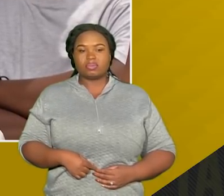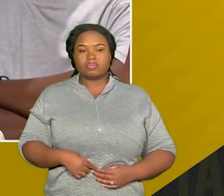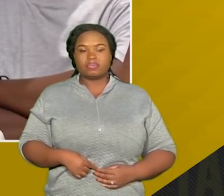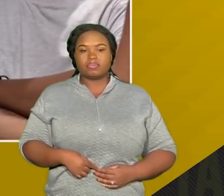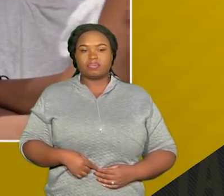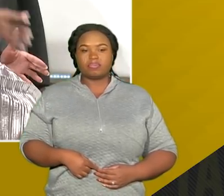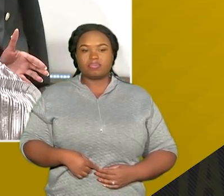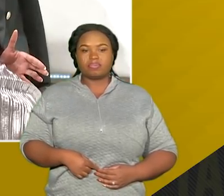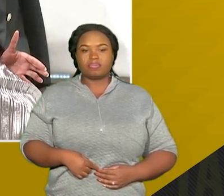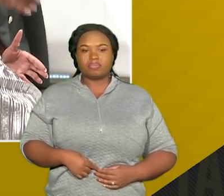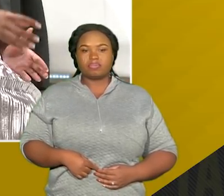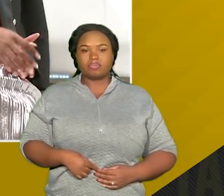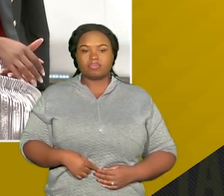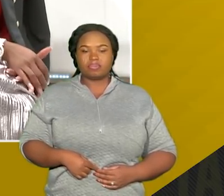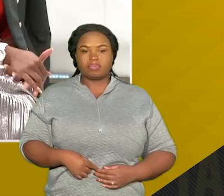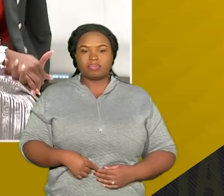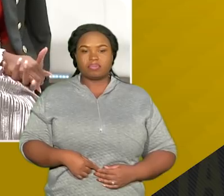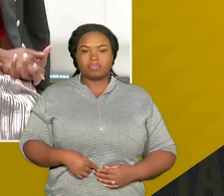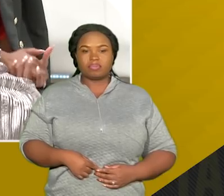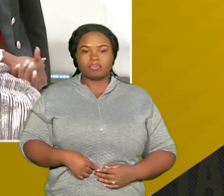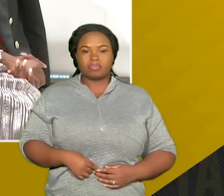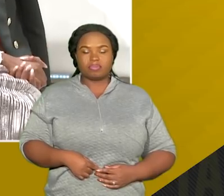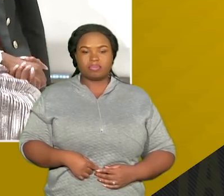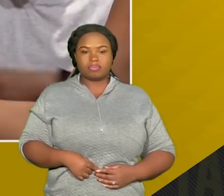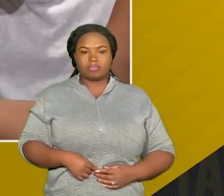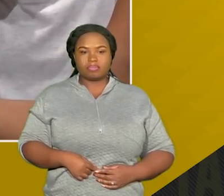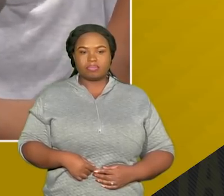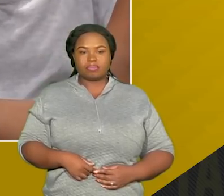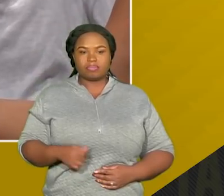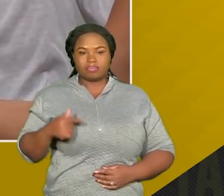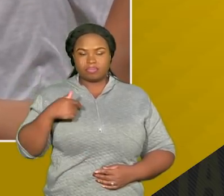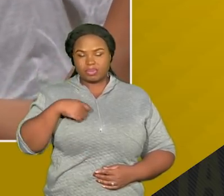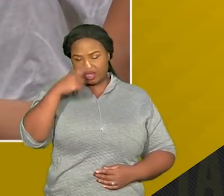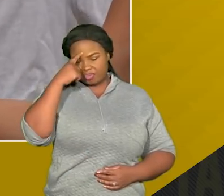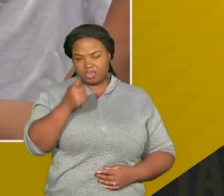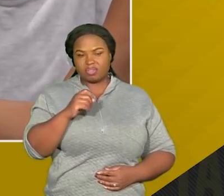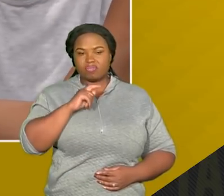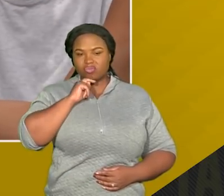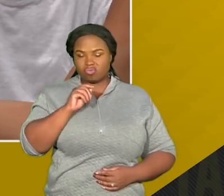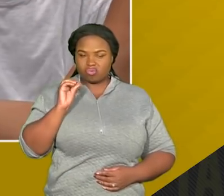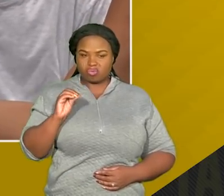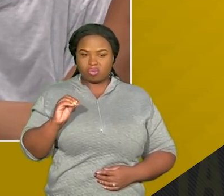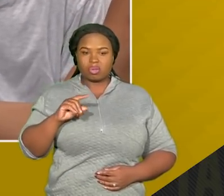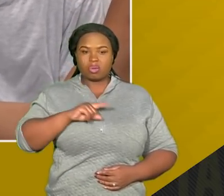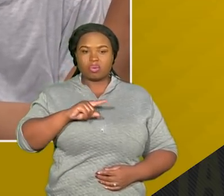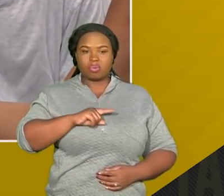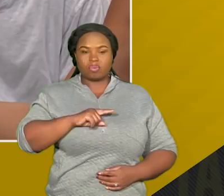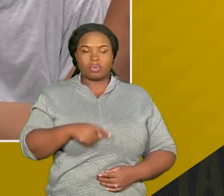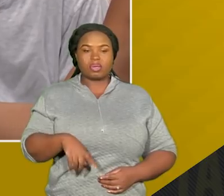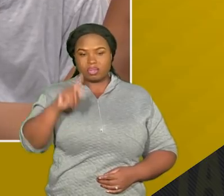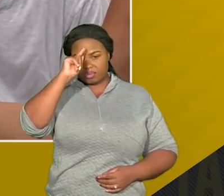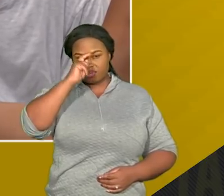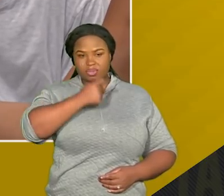uzikwazi ukuzwa kahle. Kuba umthwarele mic sesi. Ralebora. Ngiyakhola ikhona ngoba umthakathi lo umntwana wami